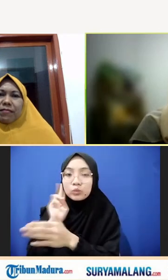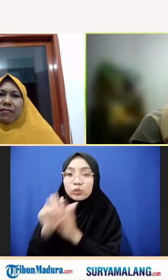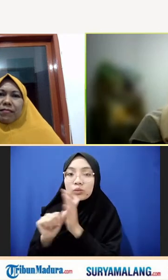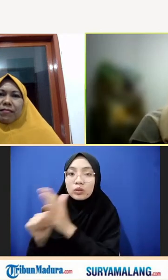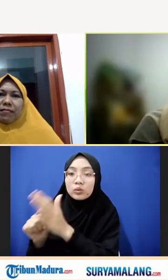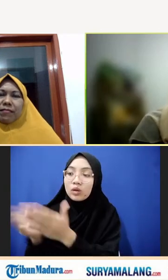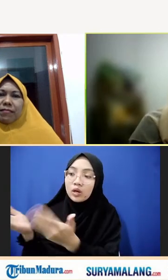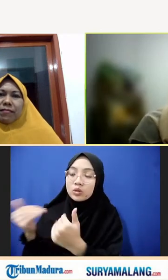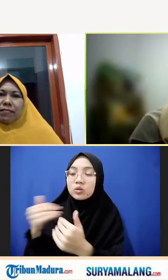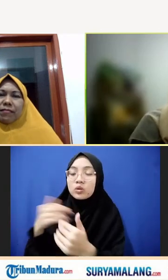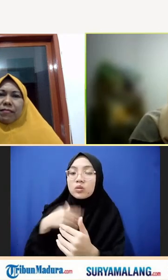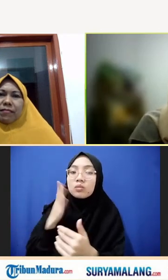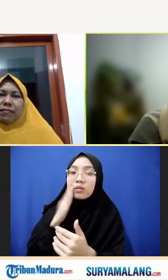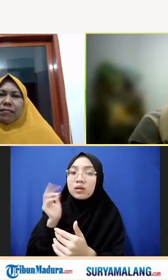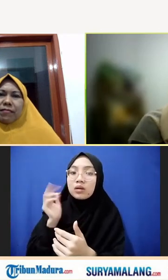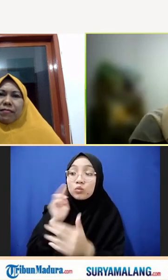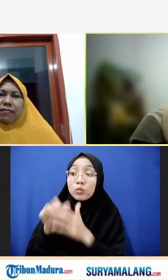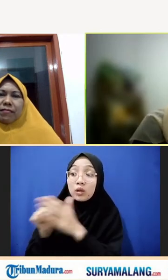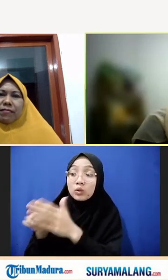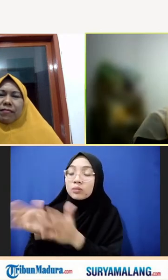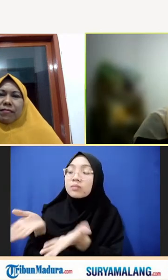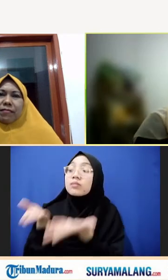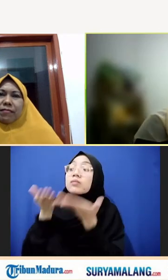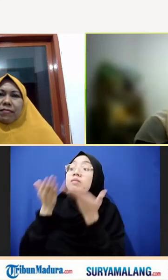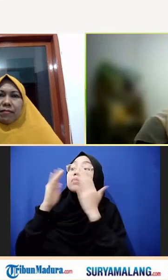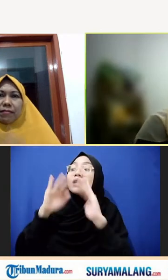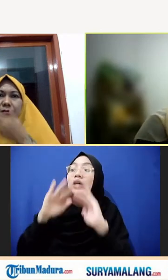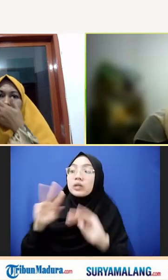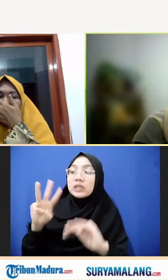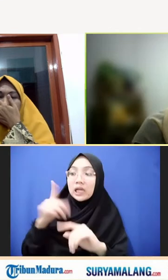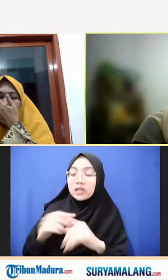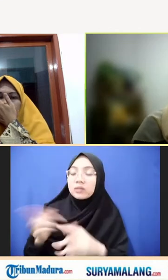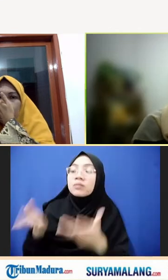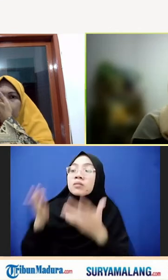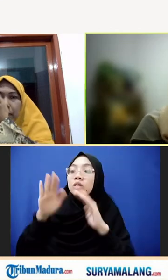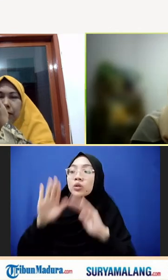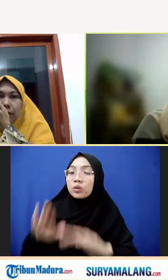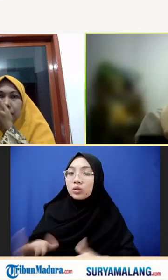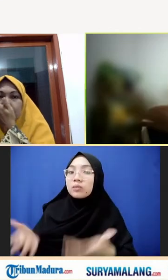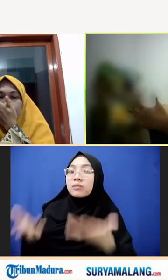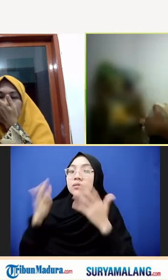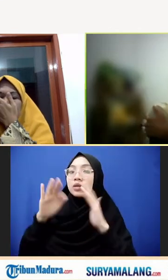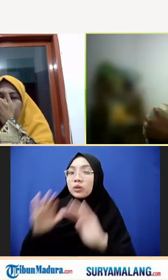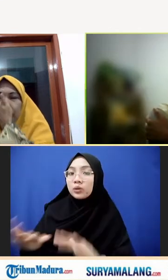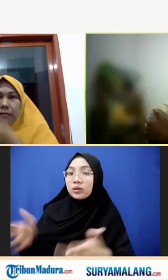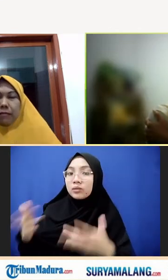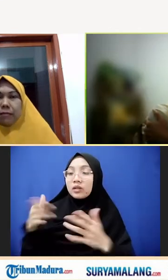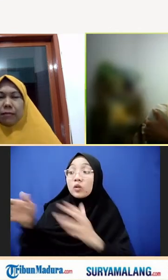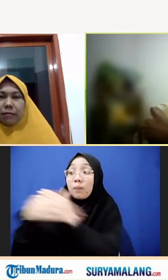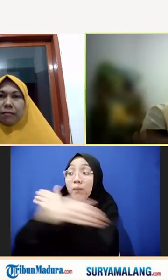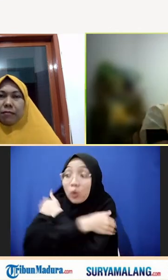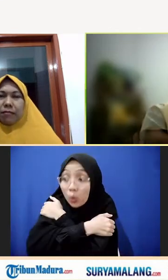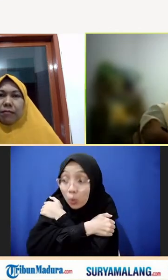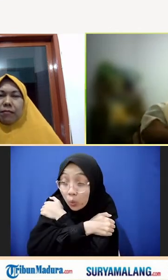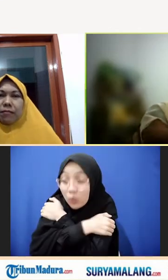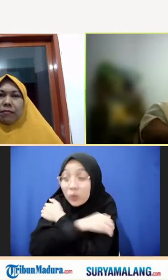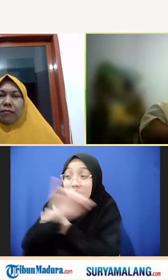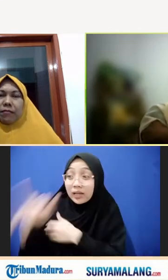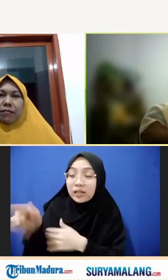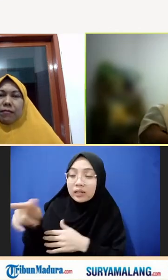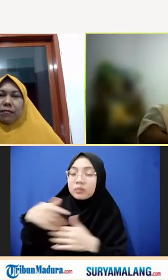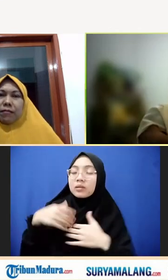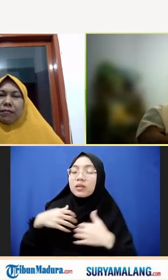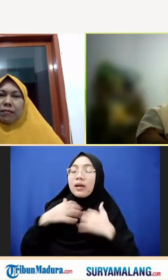ibu, mama bantuin ya, tarik nafas 3 kali. 1, 2, 3. Atau mama bantuin peluk ya, yang kenceng supaya turun